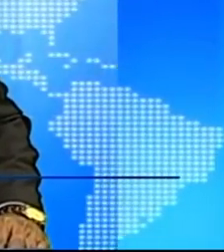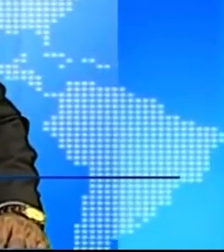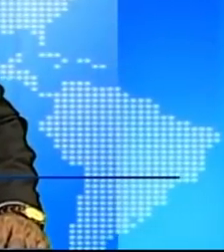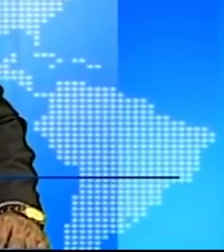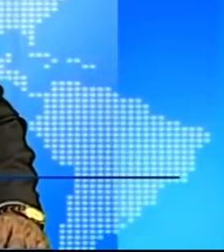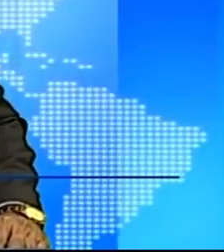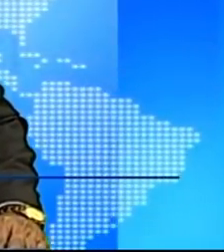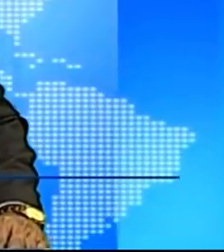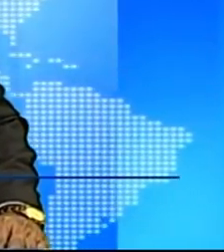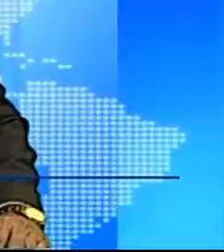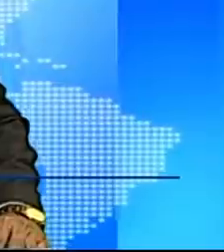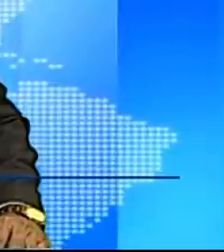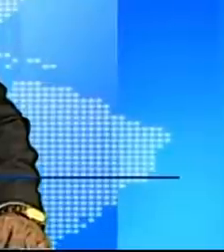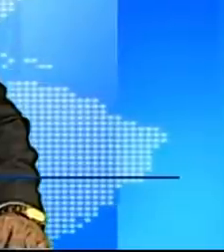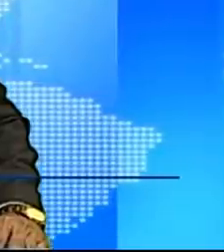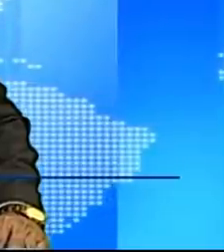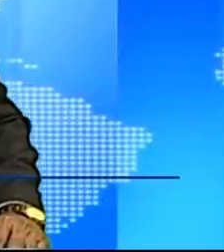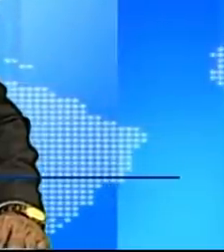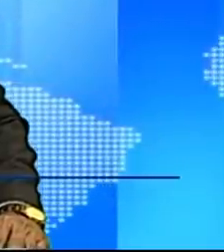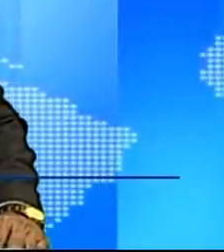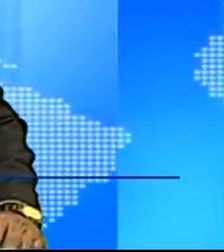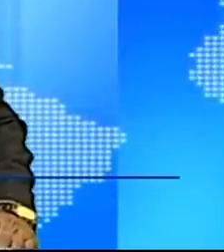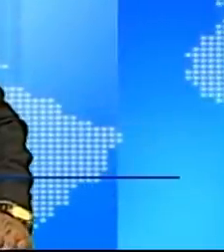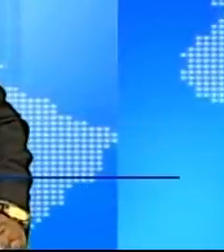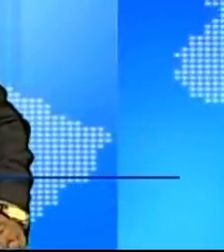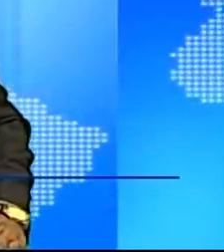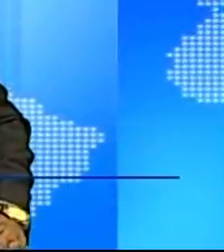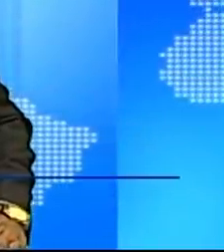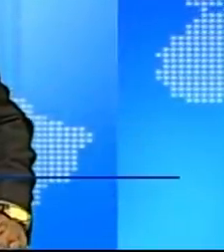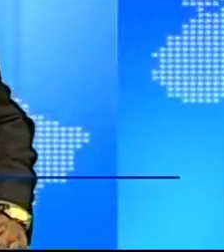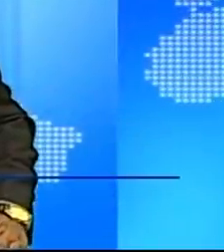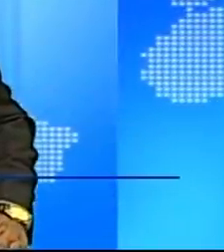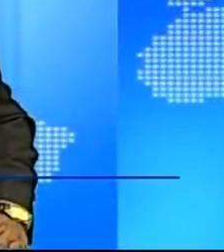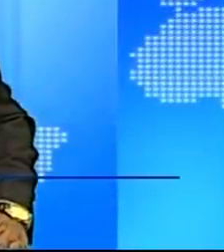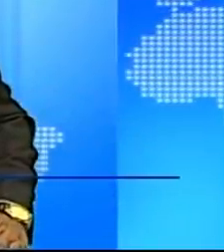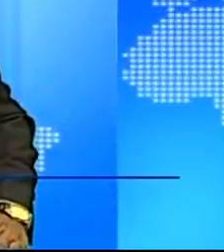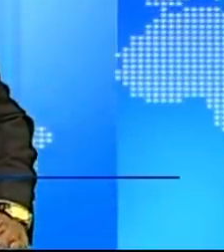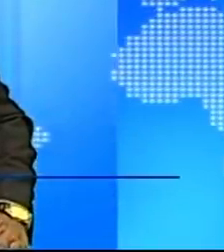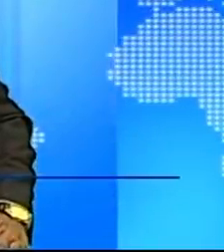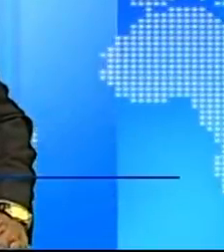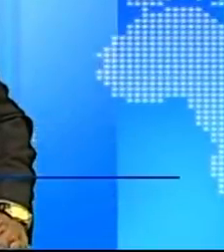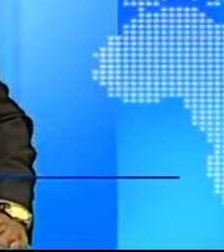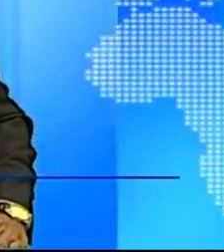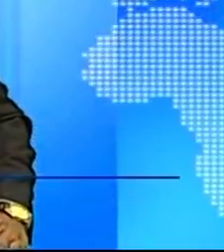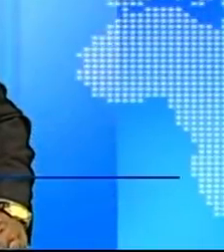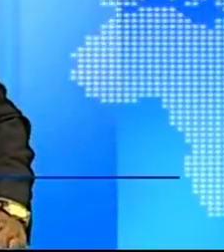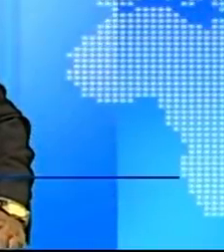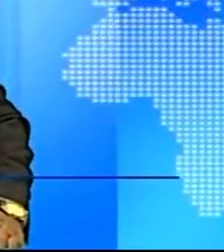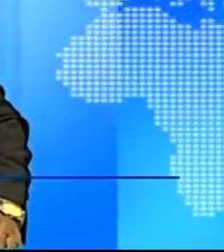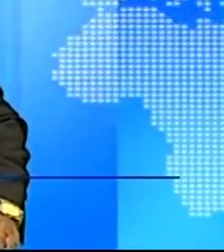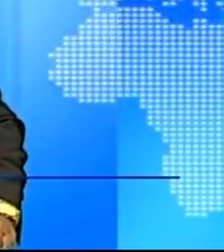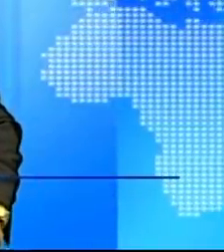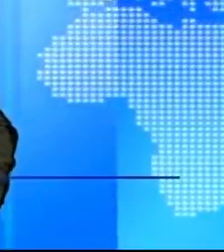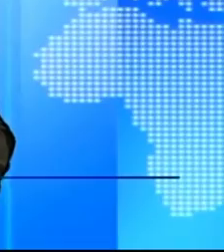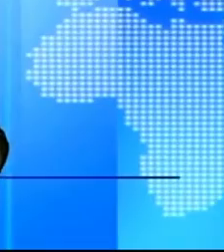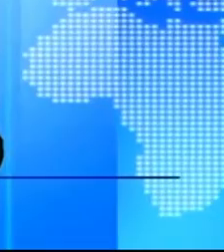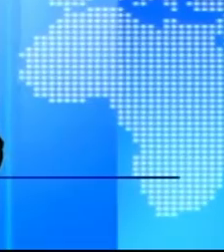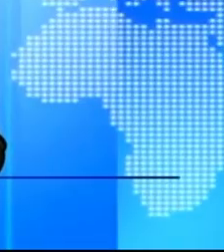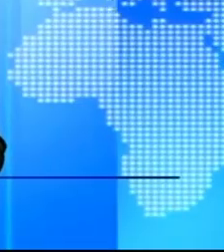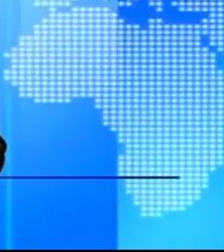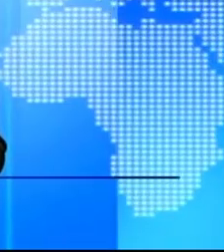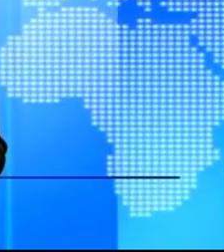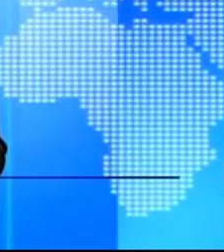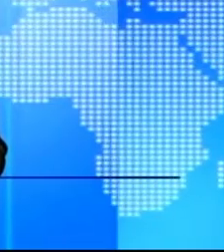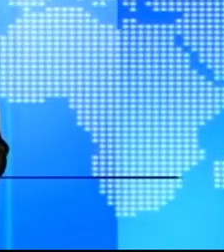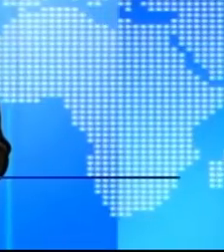que le chef de l'État Félix-Antoine Tshisekedi Tshilombo a présidé ce vendredi 12 novembre 2021 la réunion du Conseil des